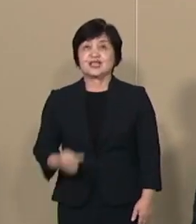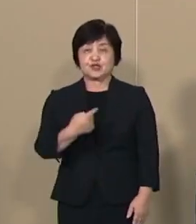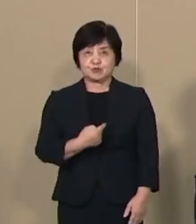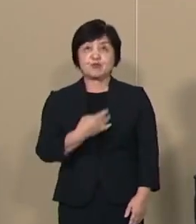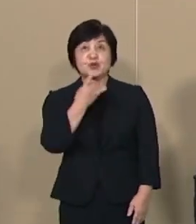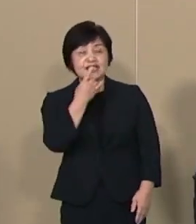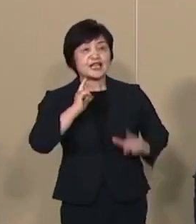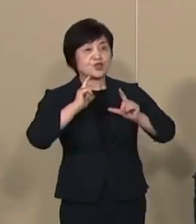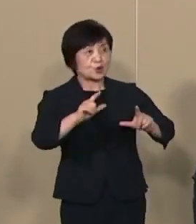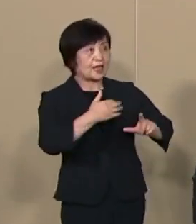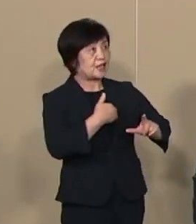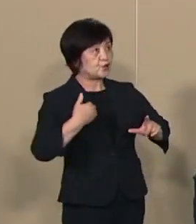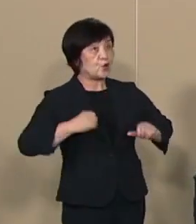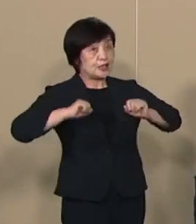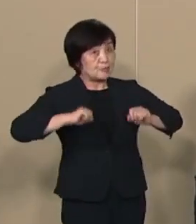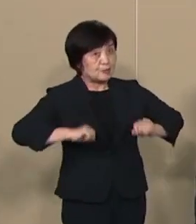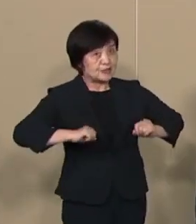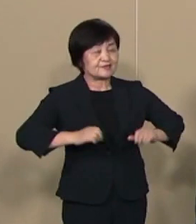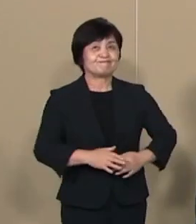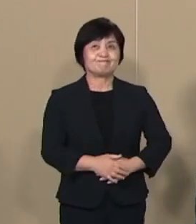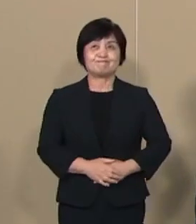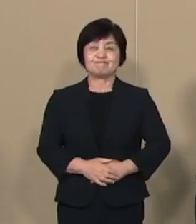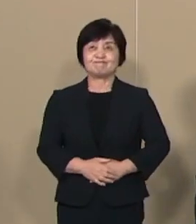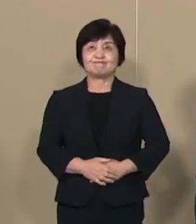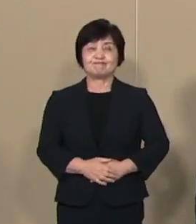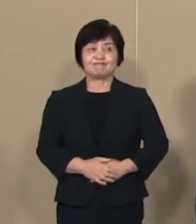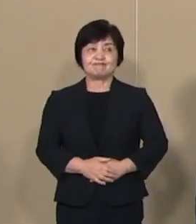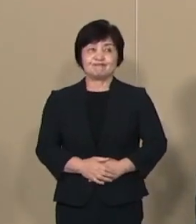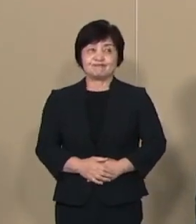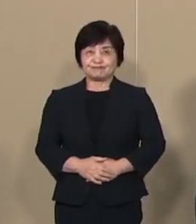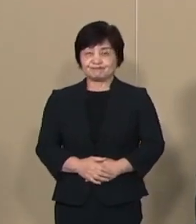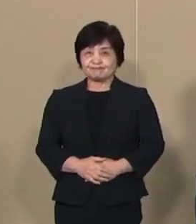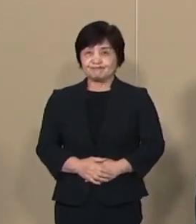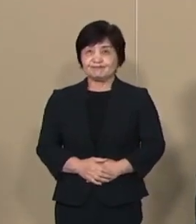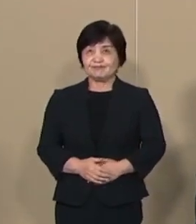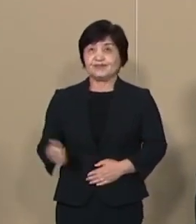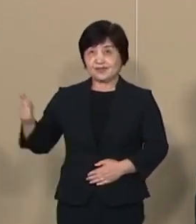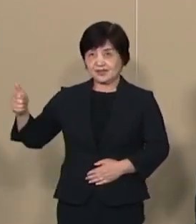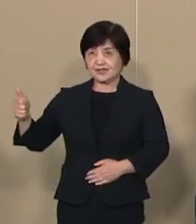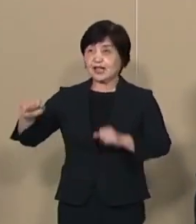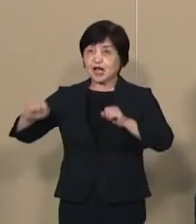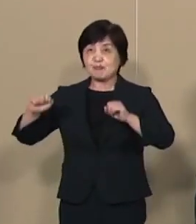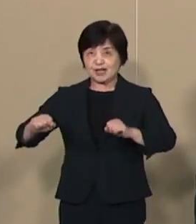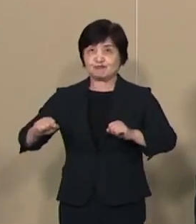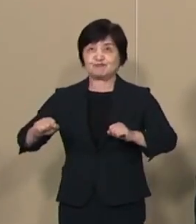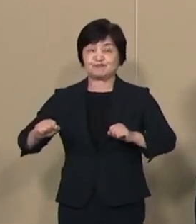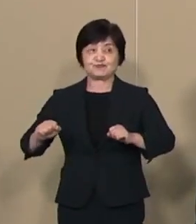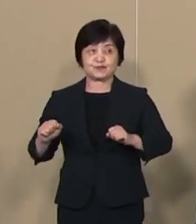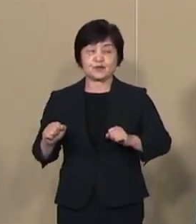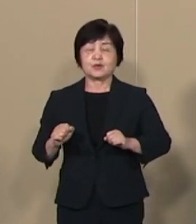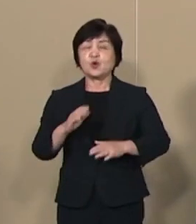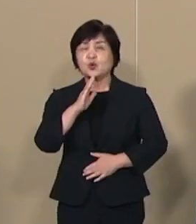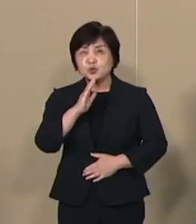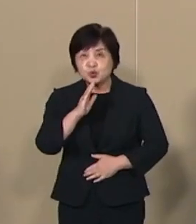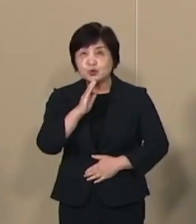られるように取り組みますあの再度軍はね首相官邸にね向かって精いっぱい頑張るとはいいやでもホント